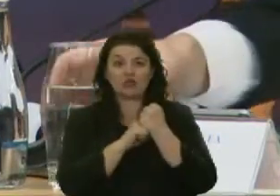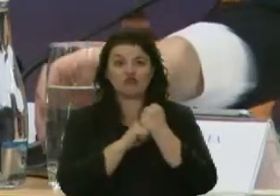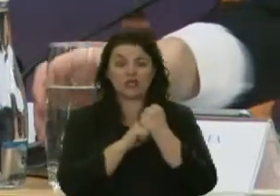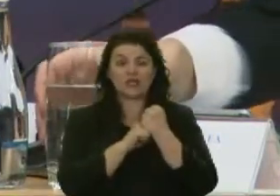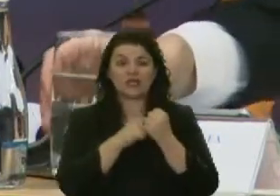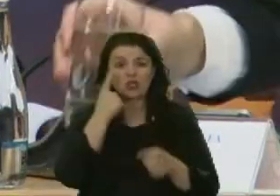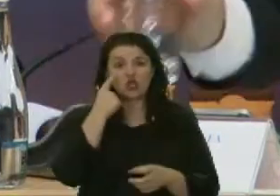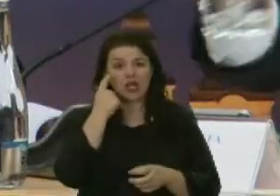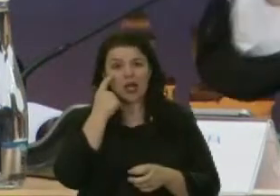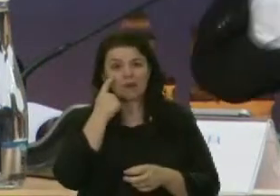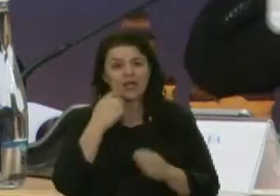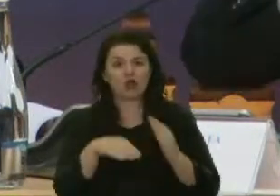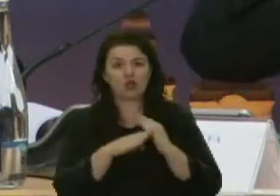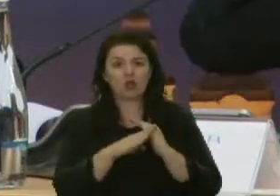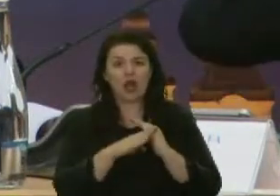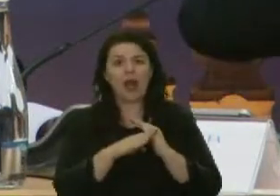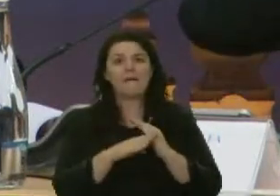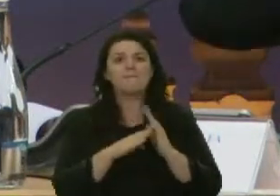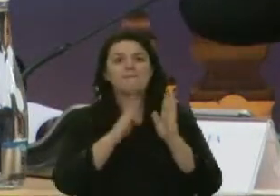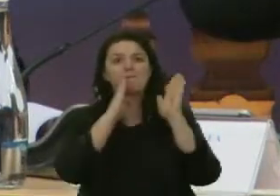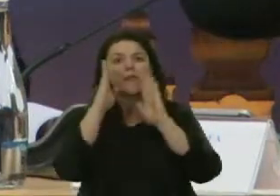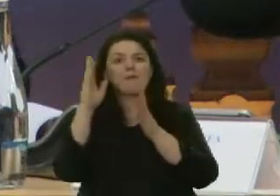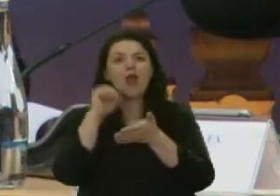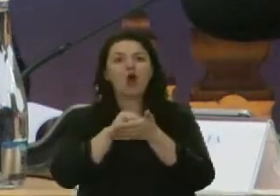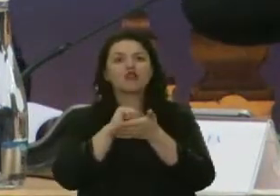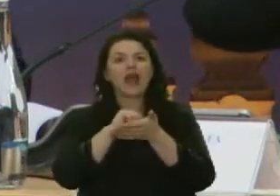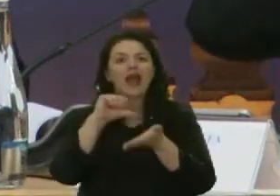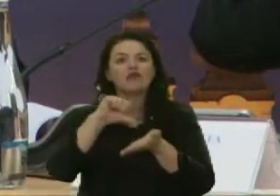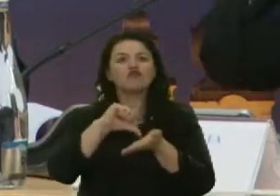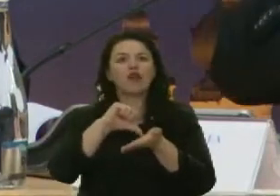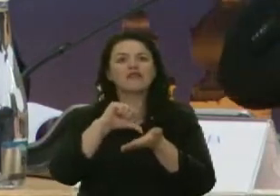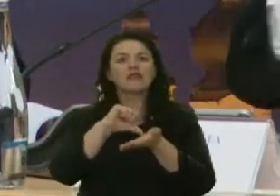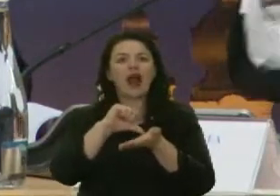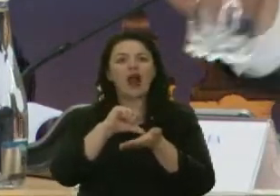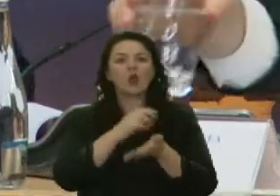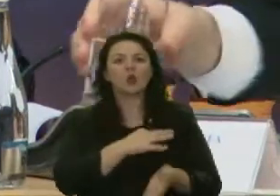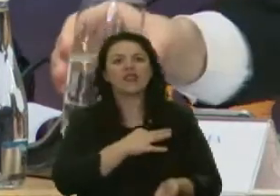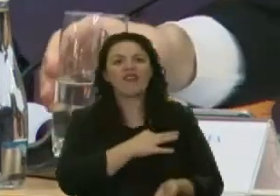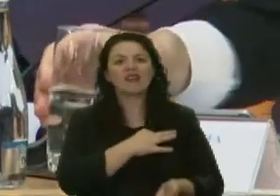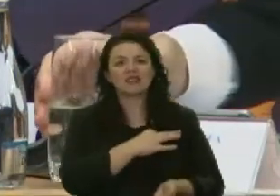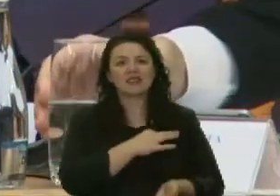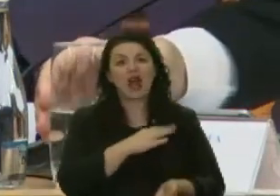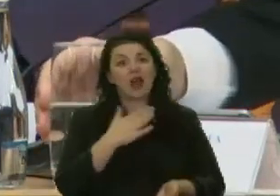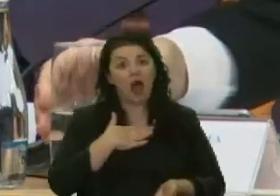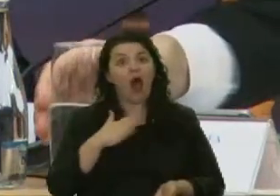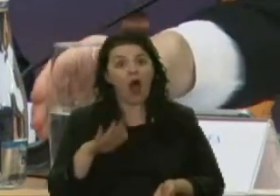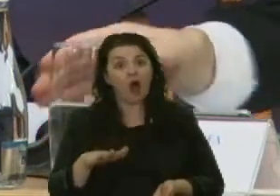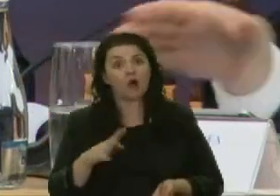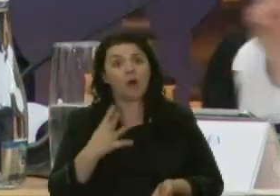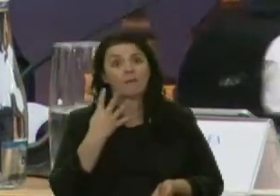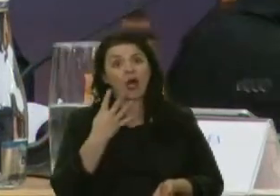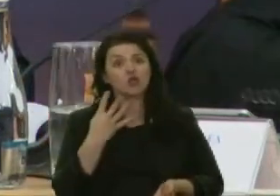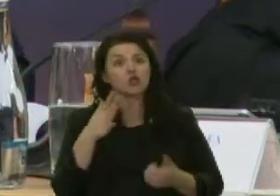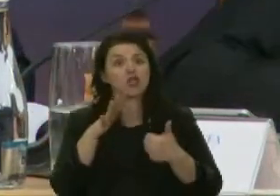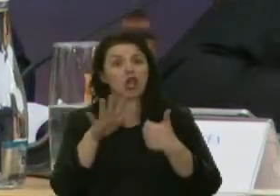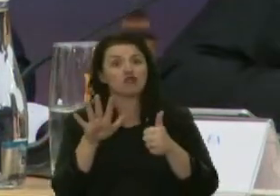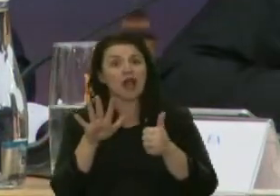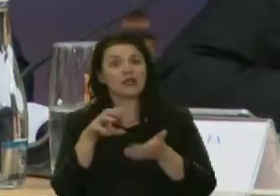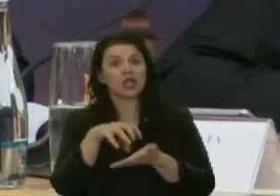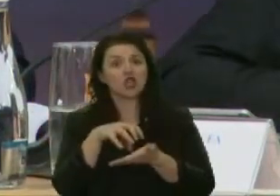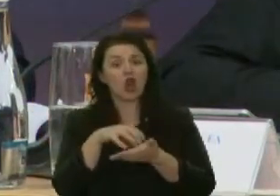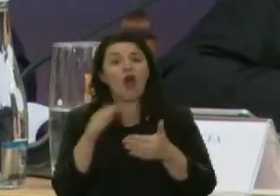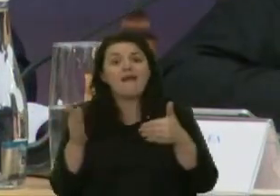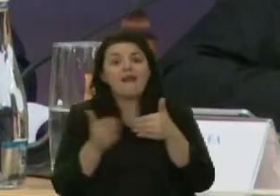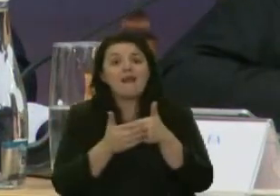Încercăm să i ajutăm pe cei de la biblioteca centrală universitară care și au un parc e mai mic aici e adevărat de 40 60 de locuri care se face